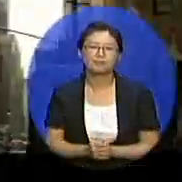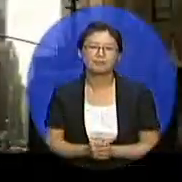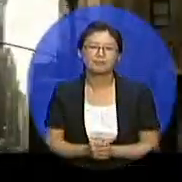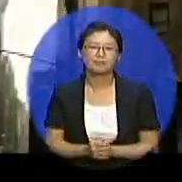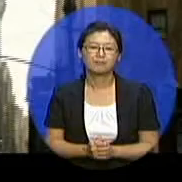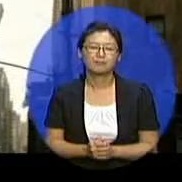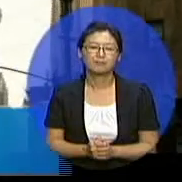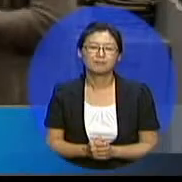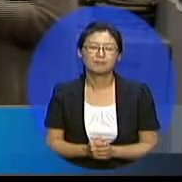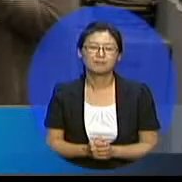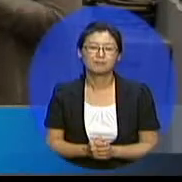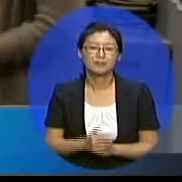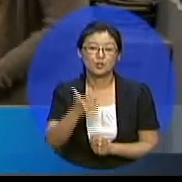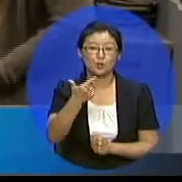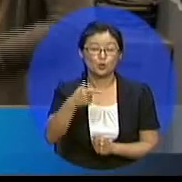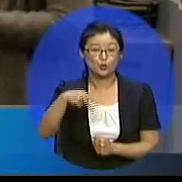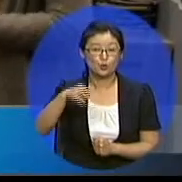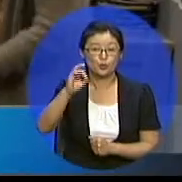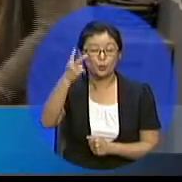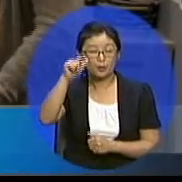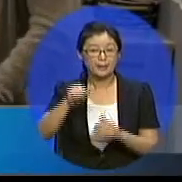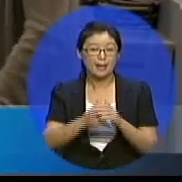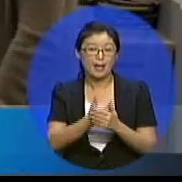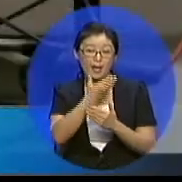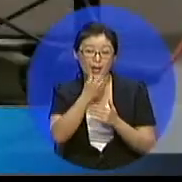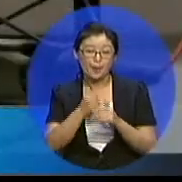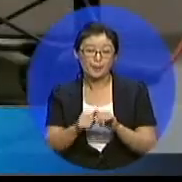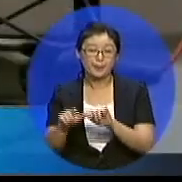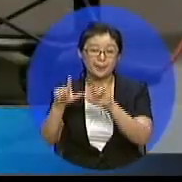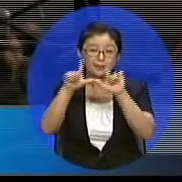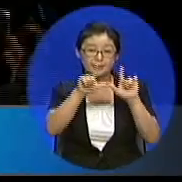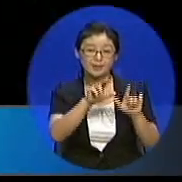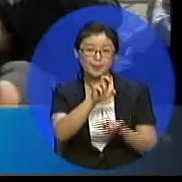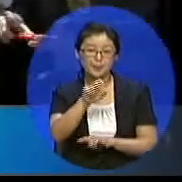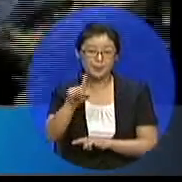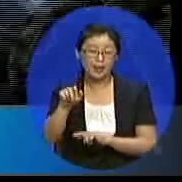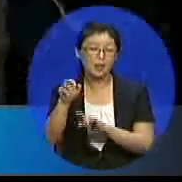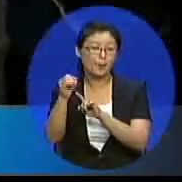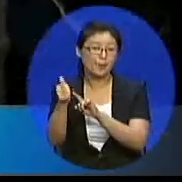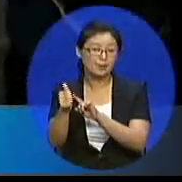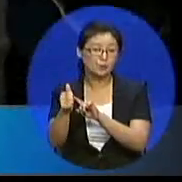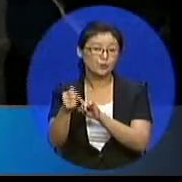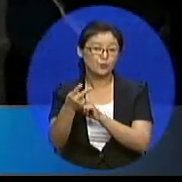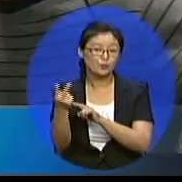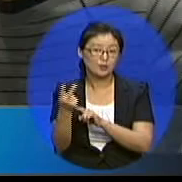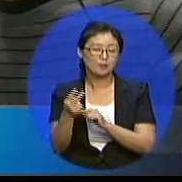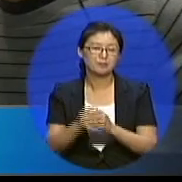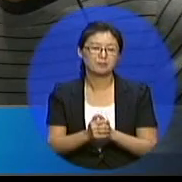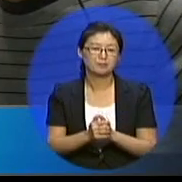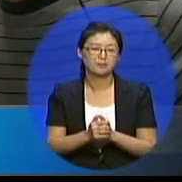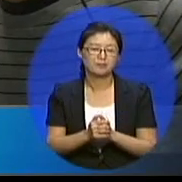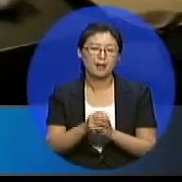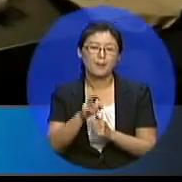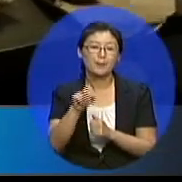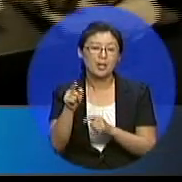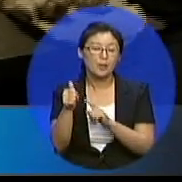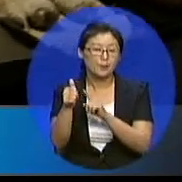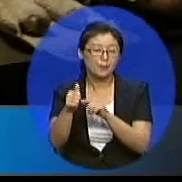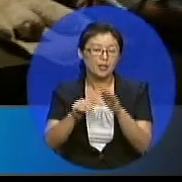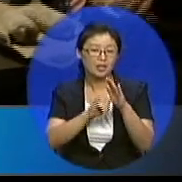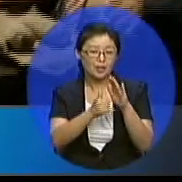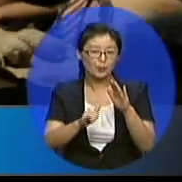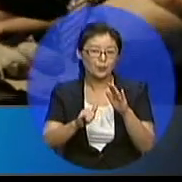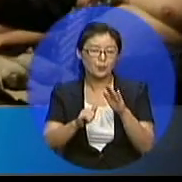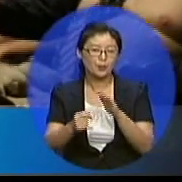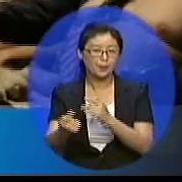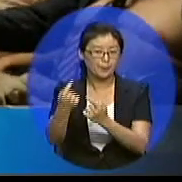뉴욕에서 가정을 이루고 행복한 생활을 즐기는 마리온과 민구스. 하지만 마리옹의 가족들이 뉴욕을